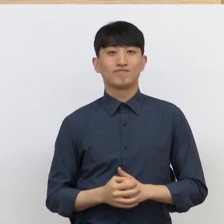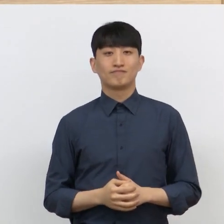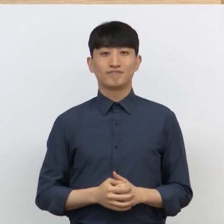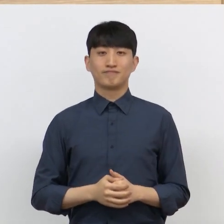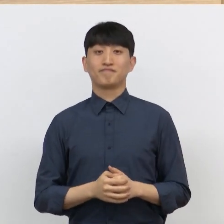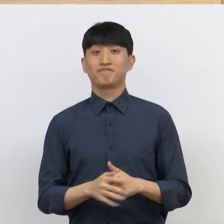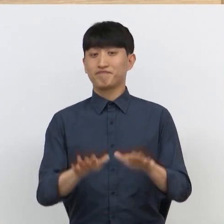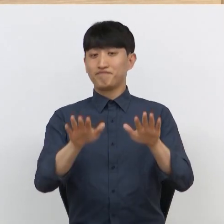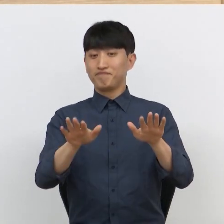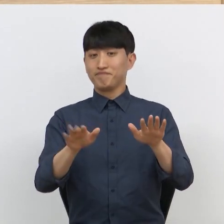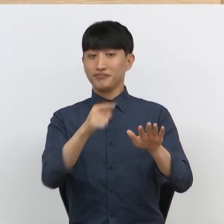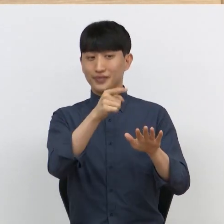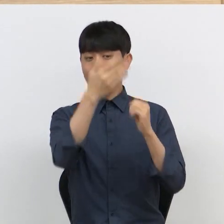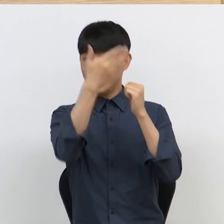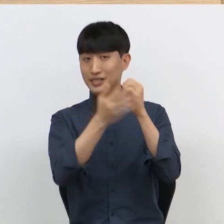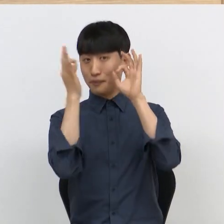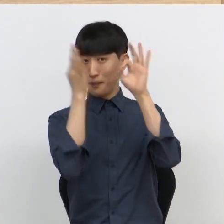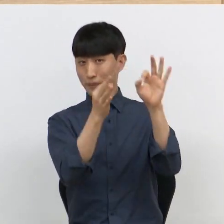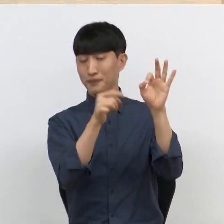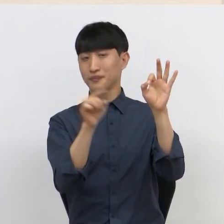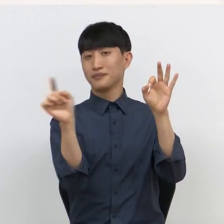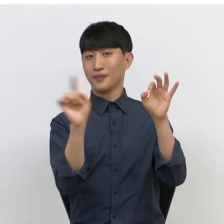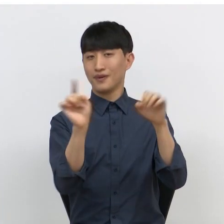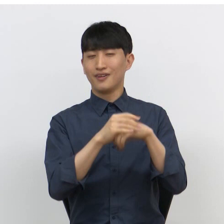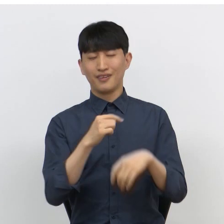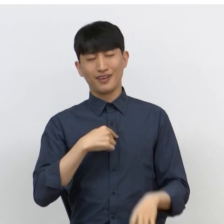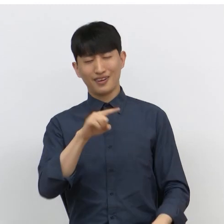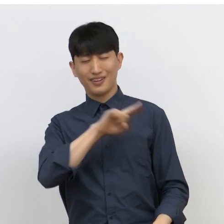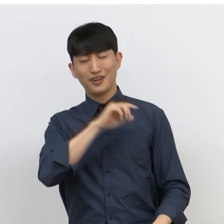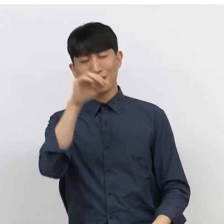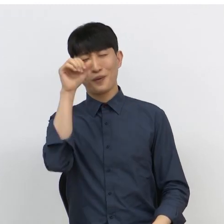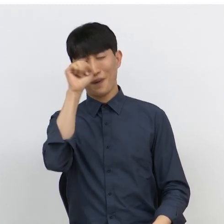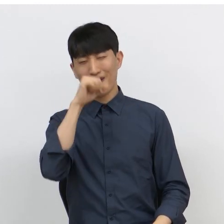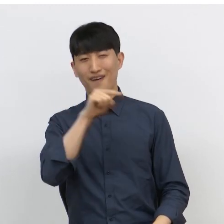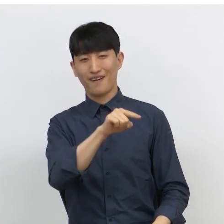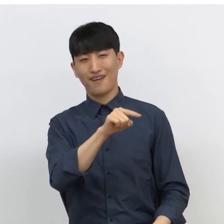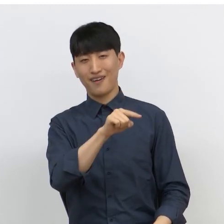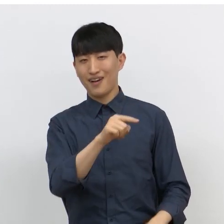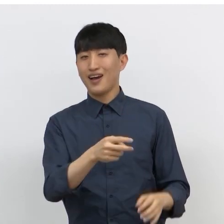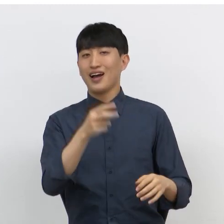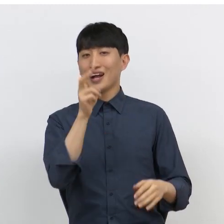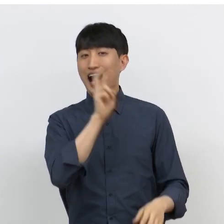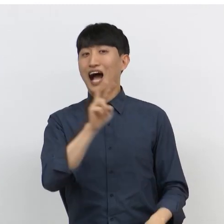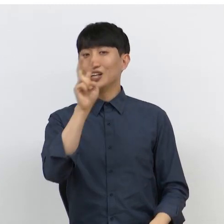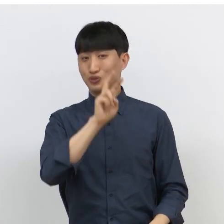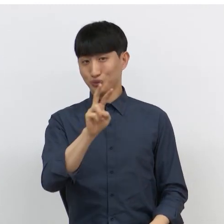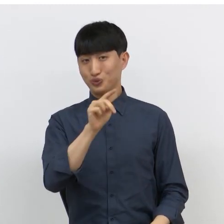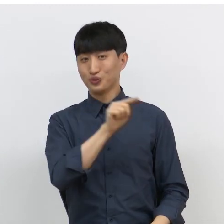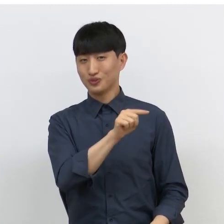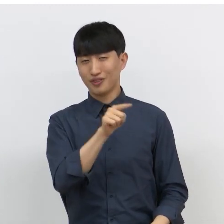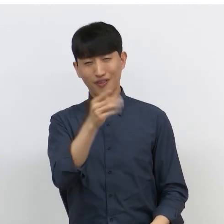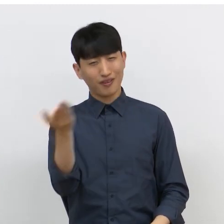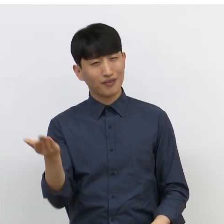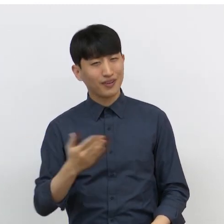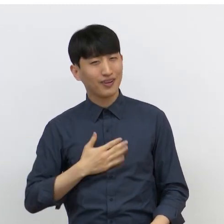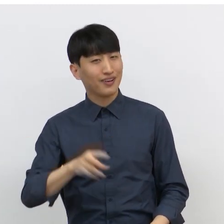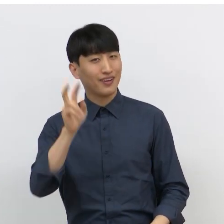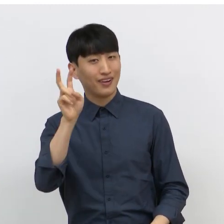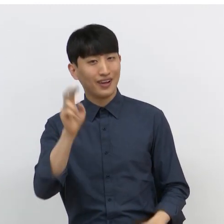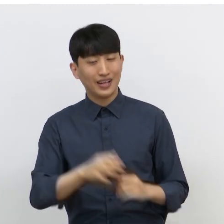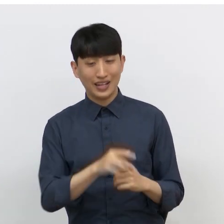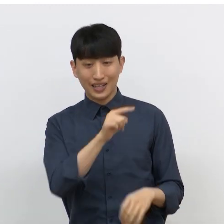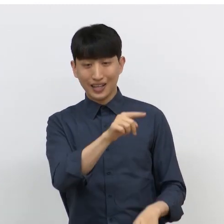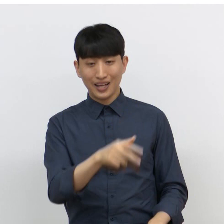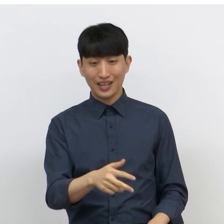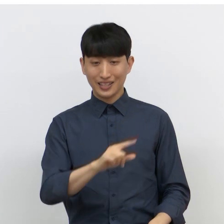자, 지금 이 사진은 이제 제가 제일 좋아하는 그 가수이면서 아마 아시는 분도 있을 텐데, 여기 이제